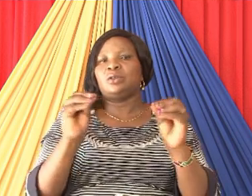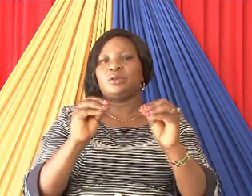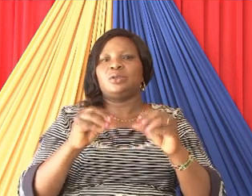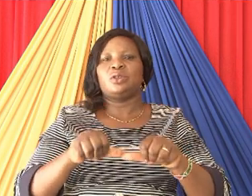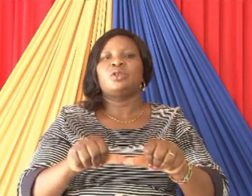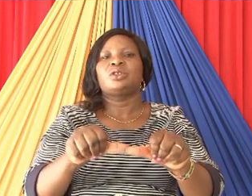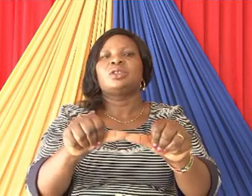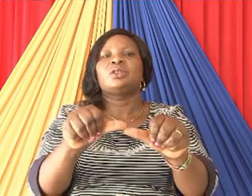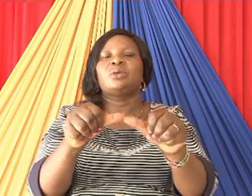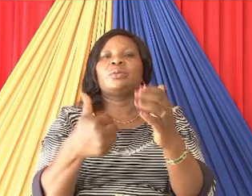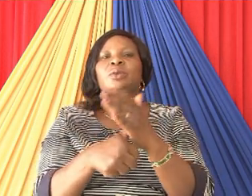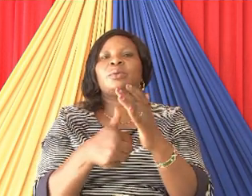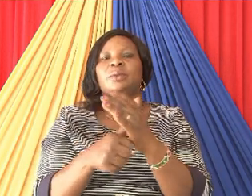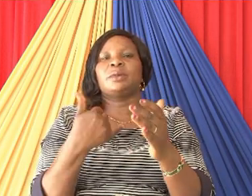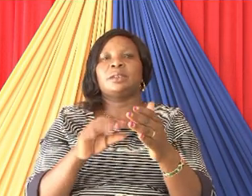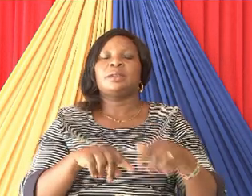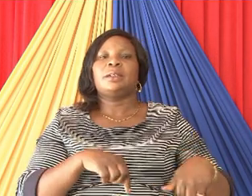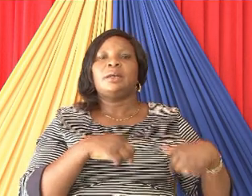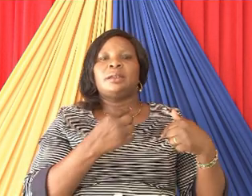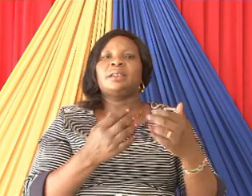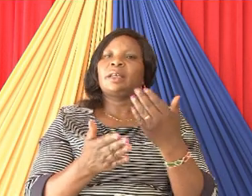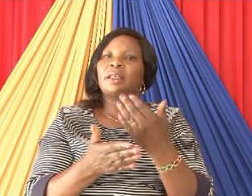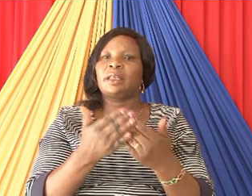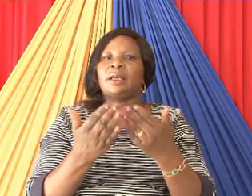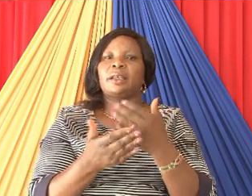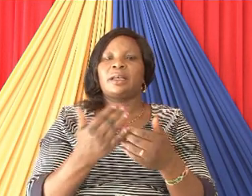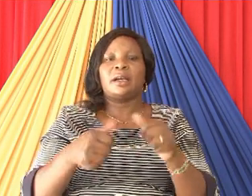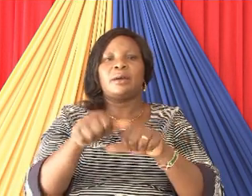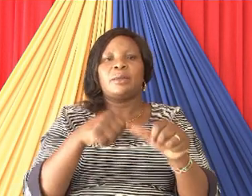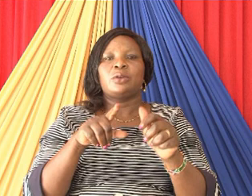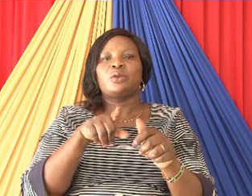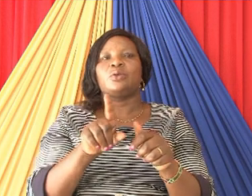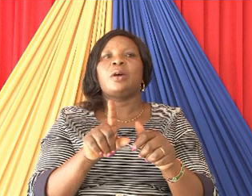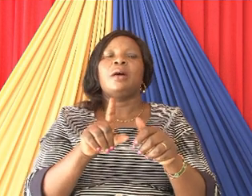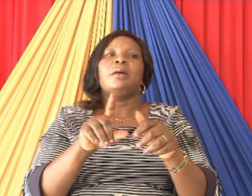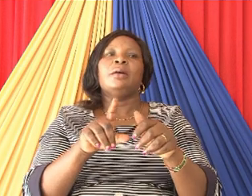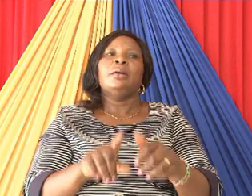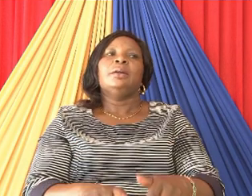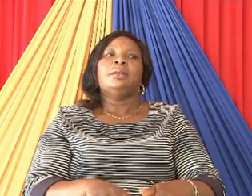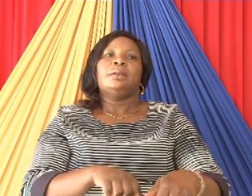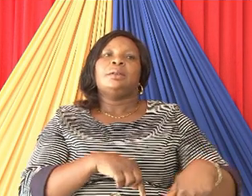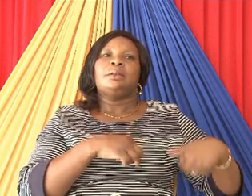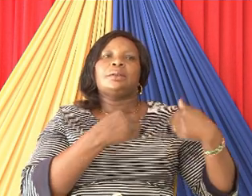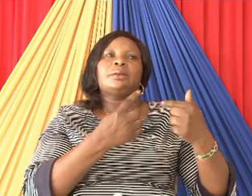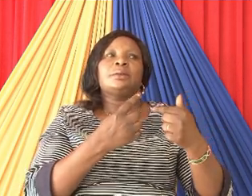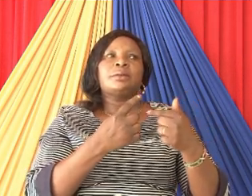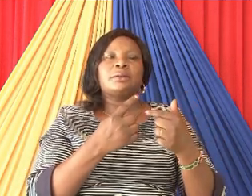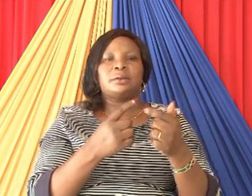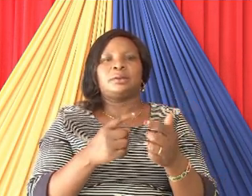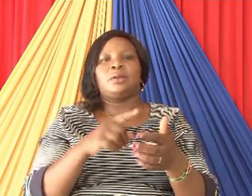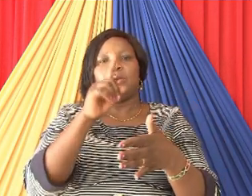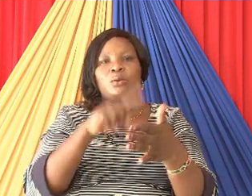roho. Linda moyo wako. Check at your heart. Na hivyo ndivyo ambavyo Mungu alinena na wana wa